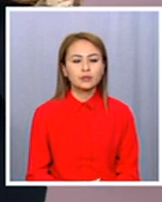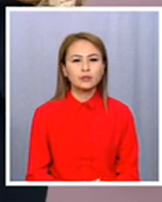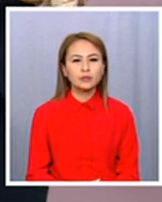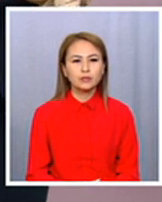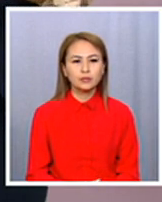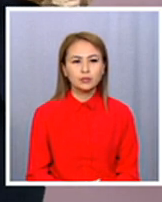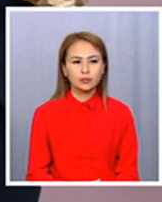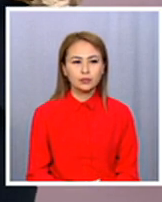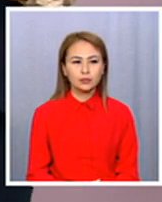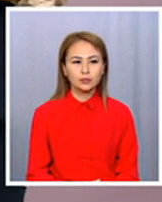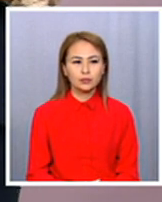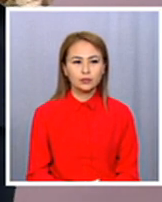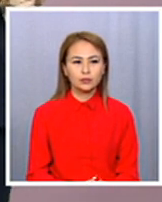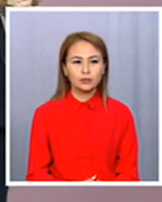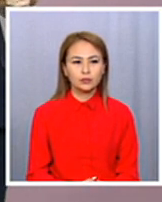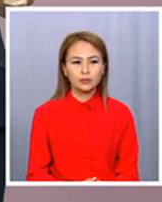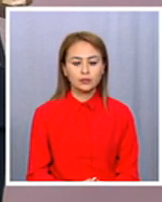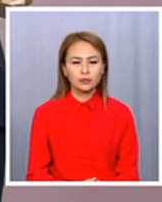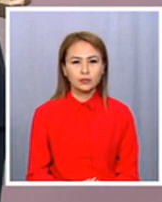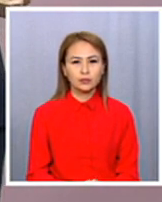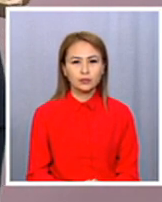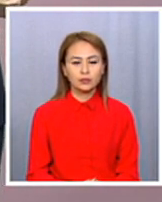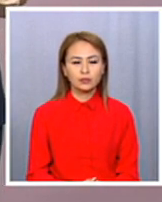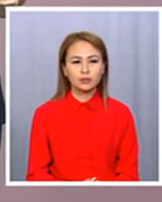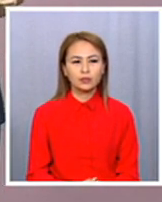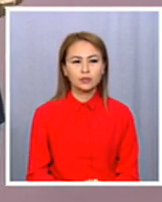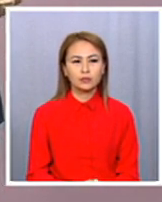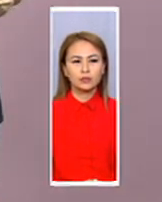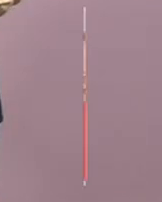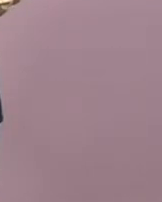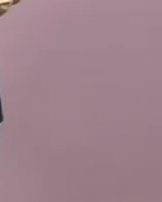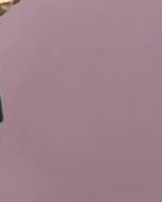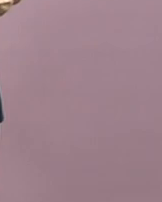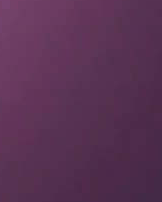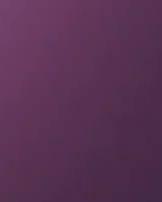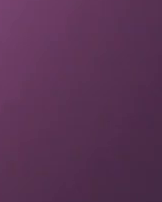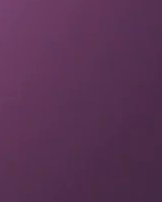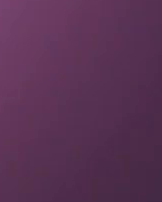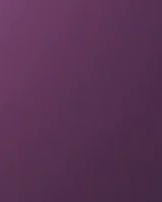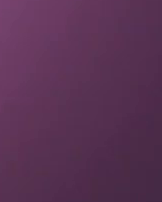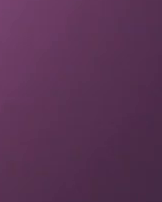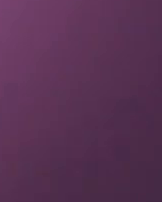Балалар, бүгінгі сабағымыз аяқталды. Келесі сабақта кездескенше сау болыңдар.